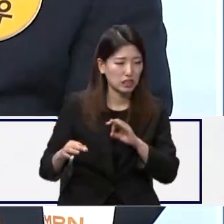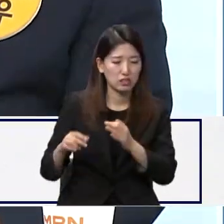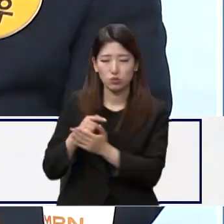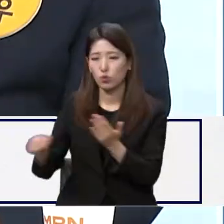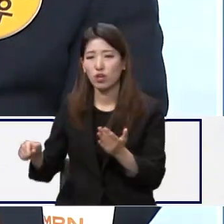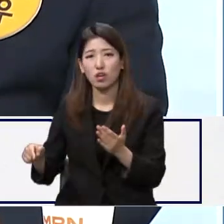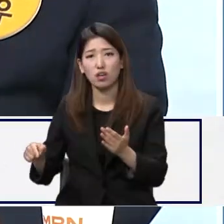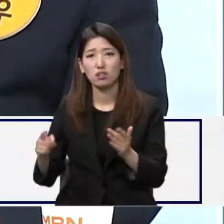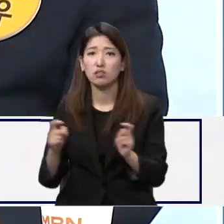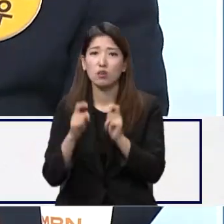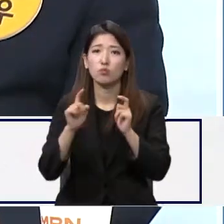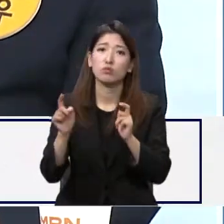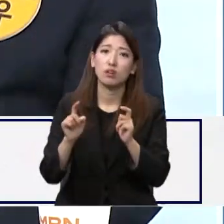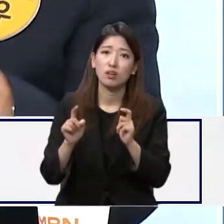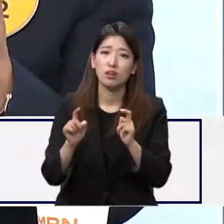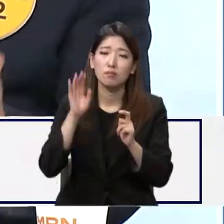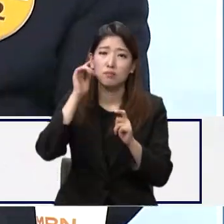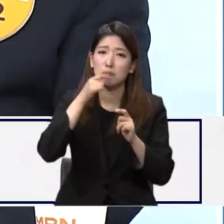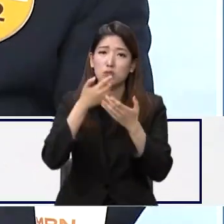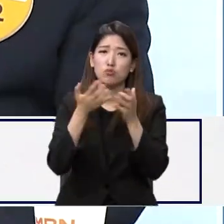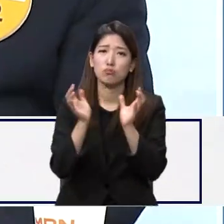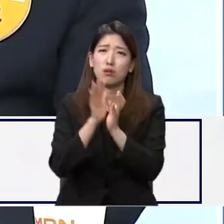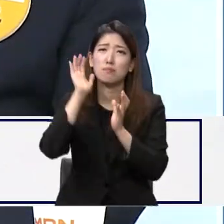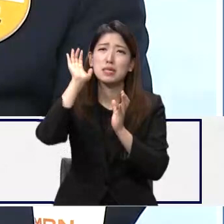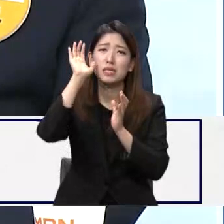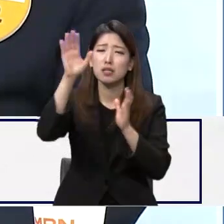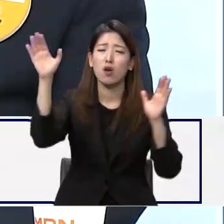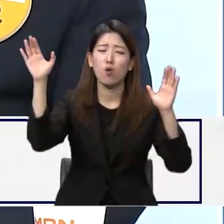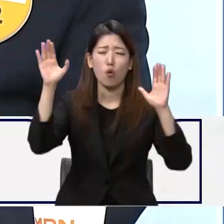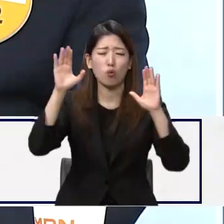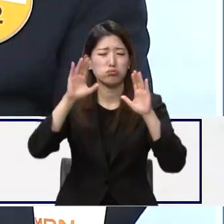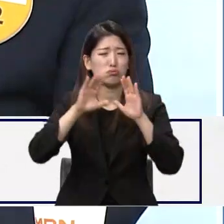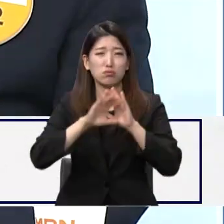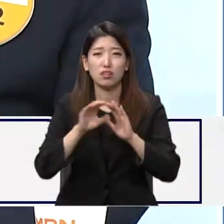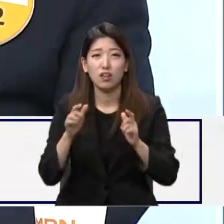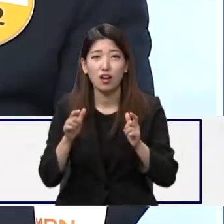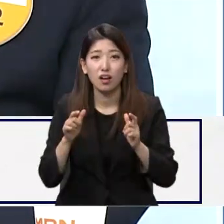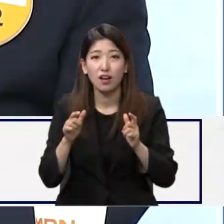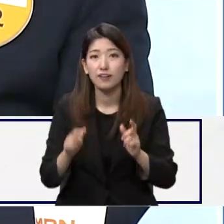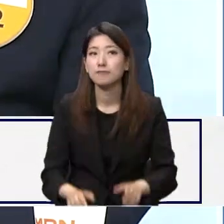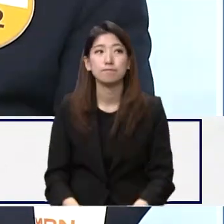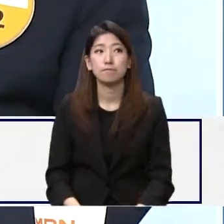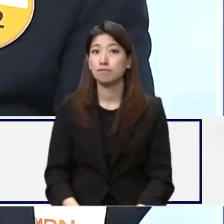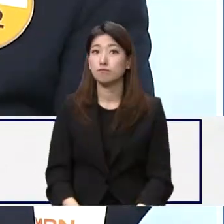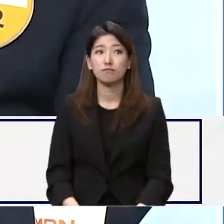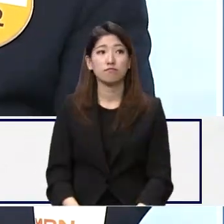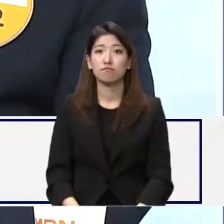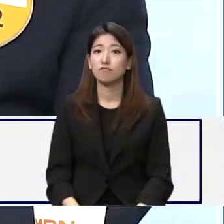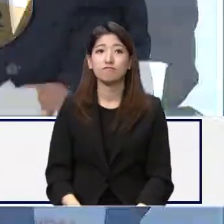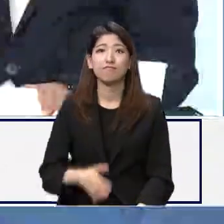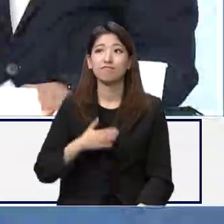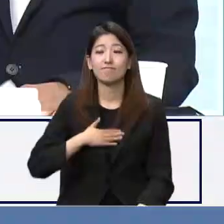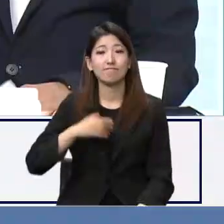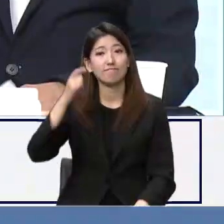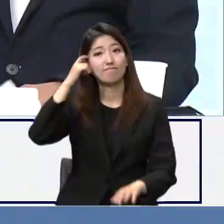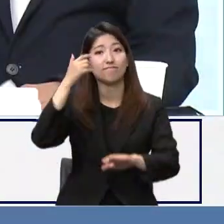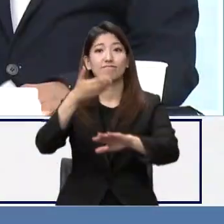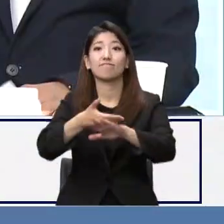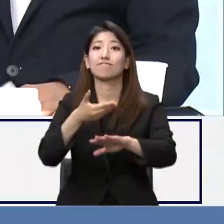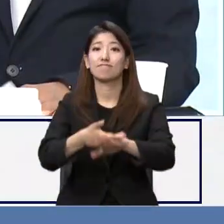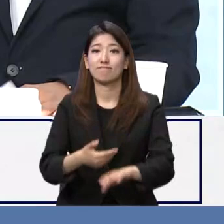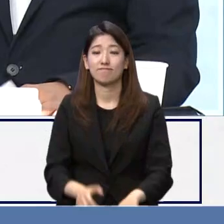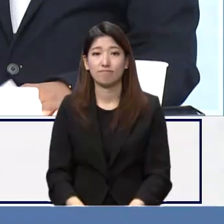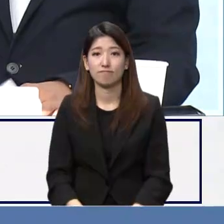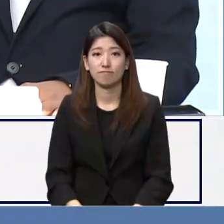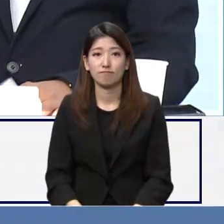없습니다 왜냐하면 아까도 말씀드렸죠 정당이라고 하는 건 다양한게 내가 모이는 장소입니다 그리고 다양한 세력들이